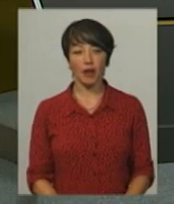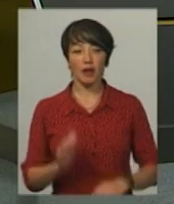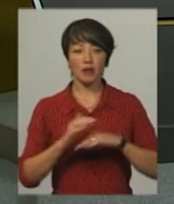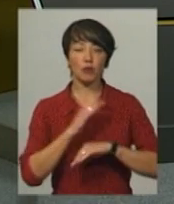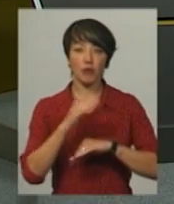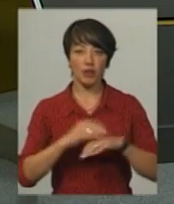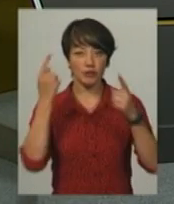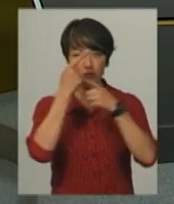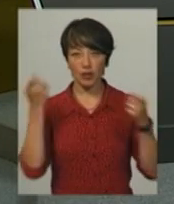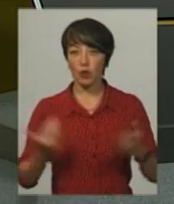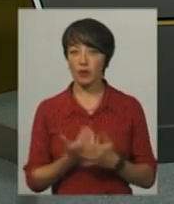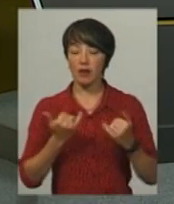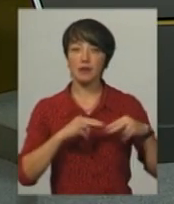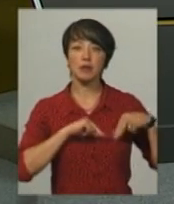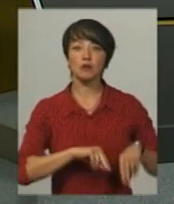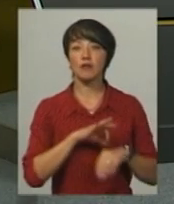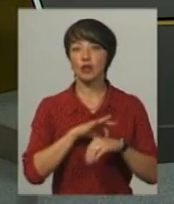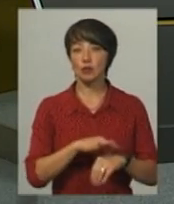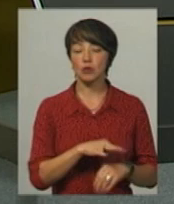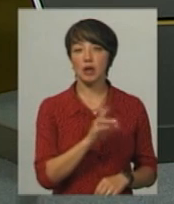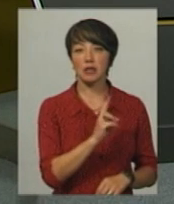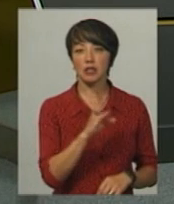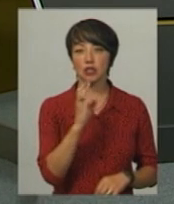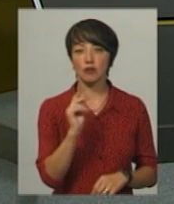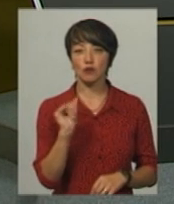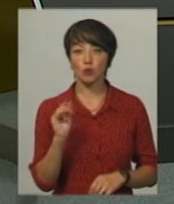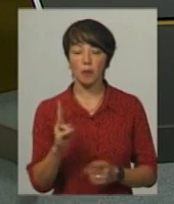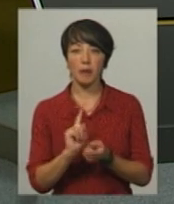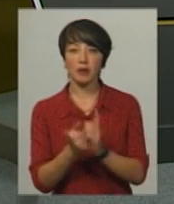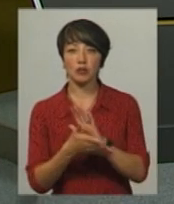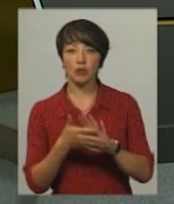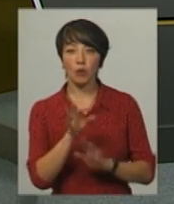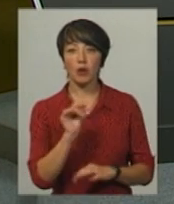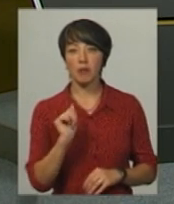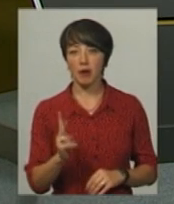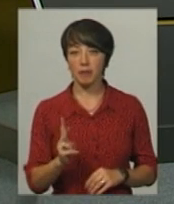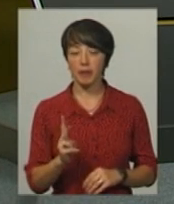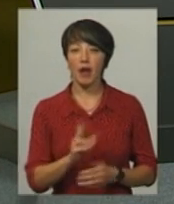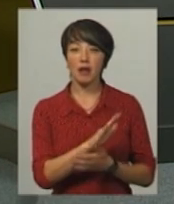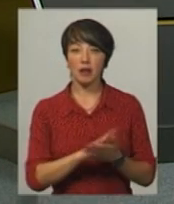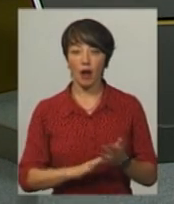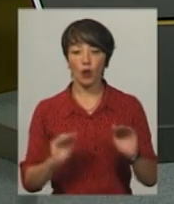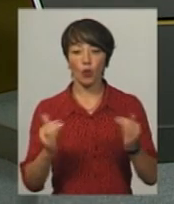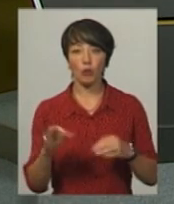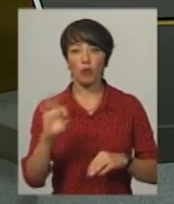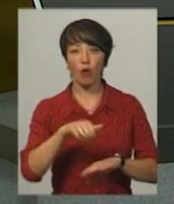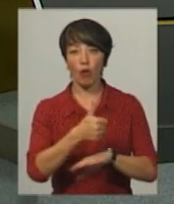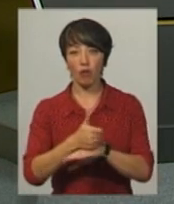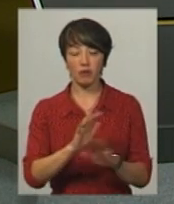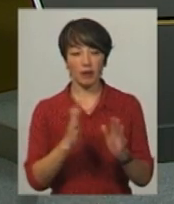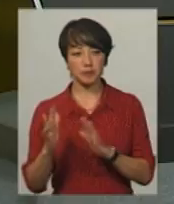Доброго вечора. В ефірі новини. Для вас у студії працює ведуча Катерина Шевчук. На жесту мову перекладає Ольга Рибак. Далі коротко про